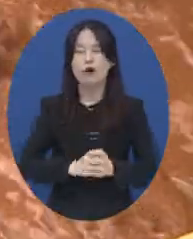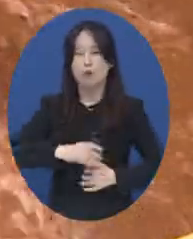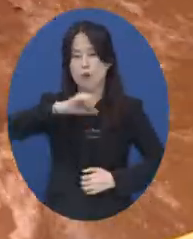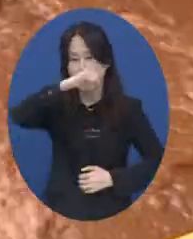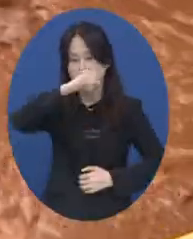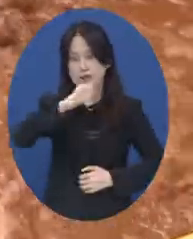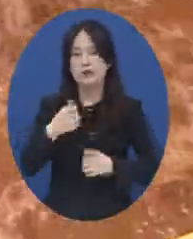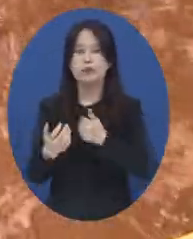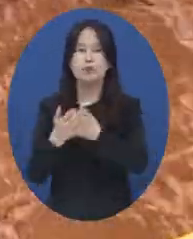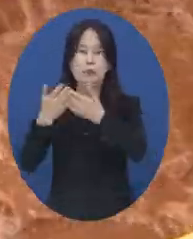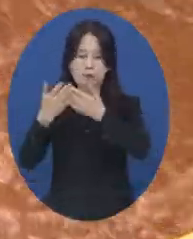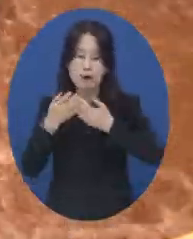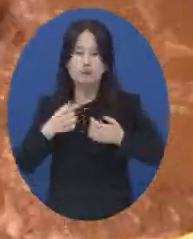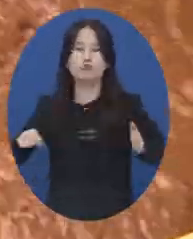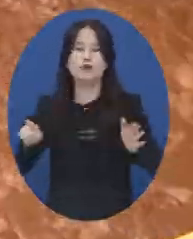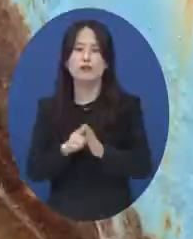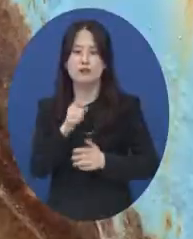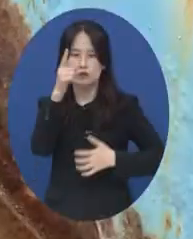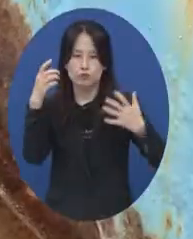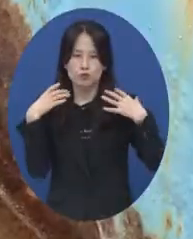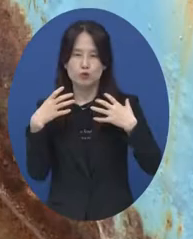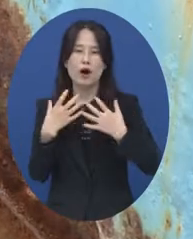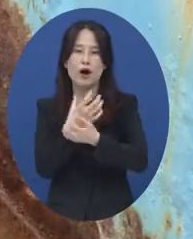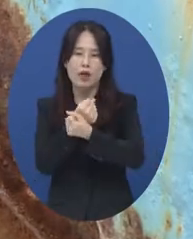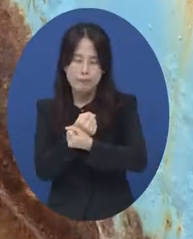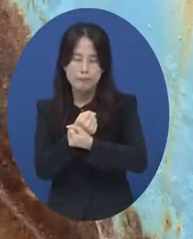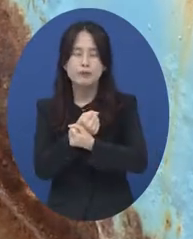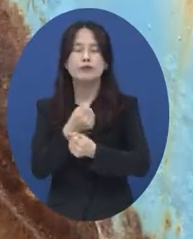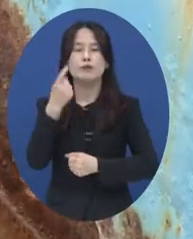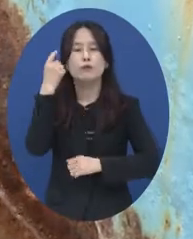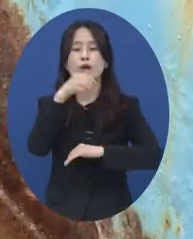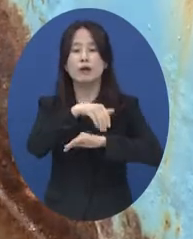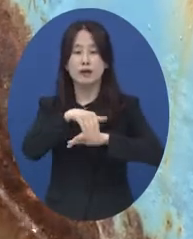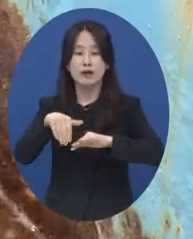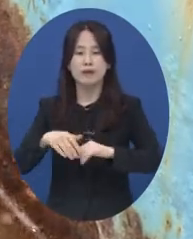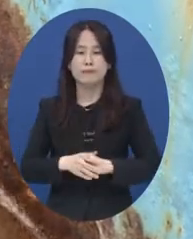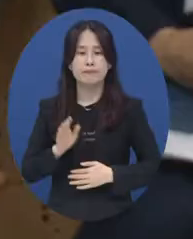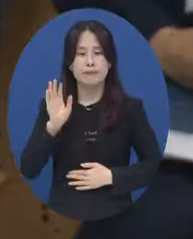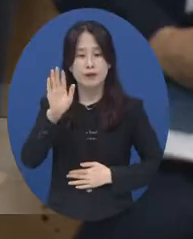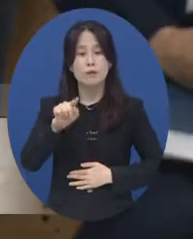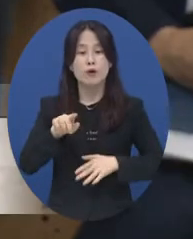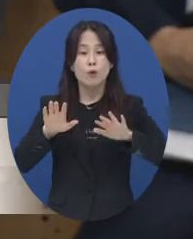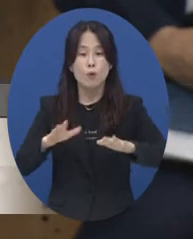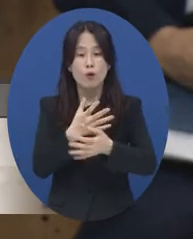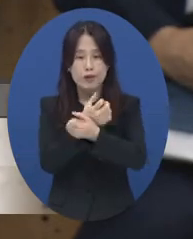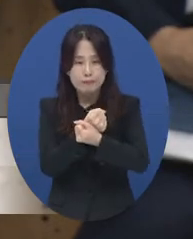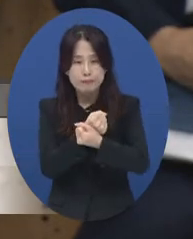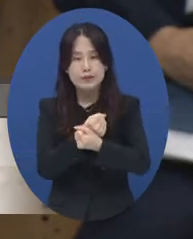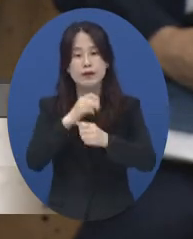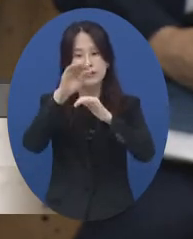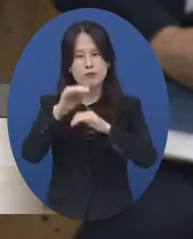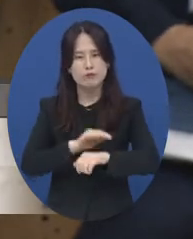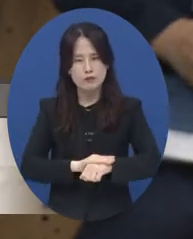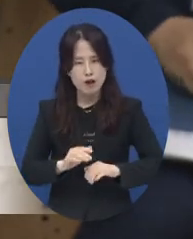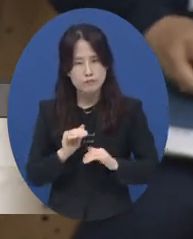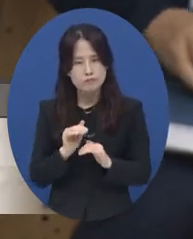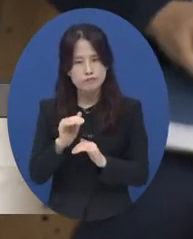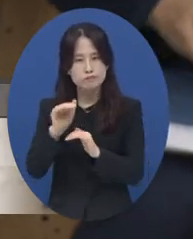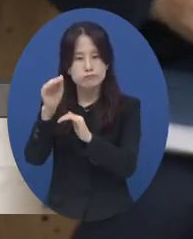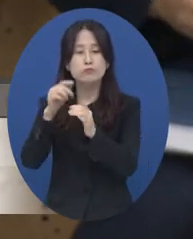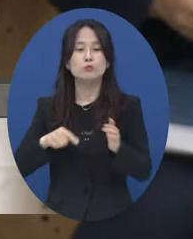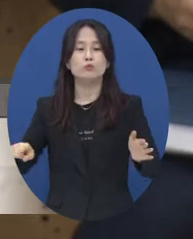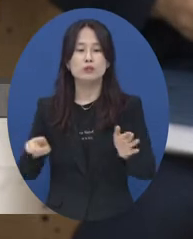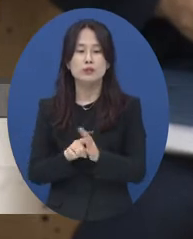시설 개선 비용을 국비로 지원받을 수 있도록 정부와 협의할 계획입니다. 앞으로 오늘 체결된 이 협약